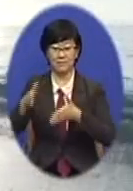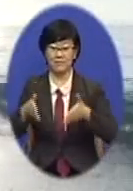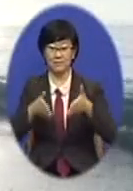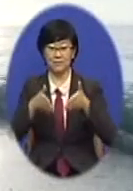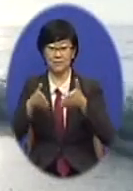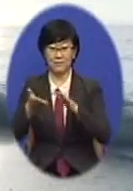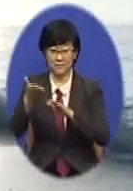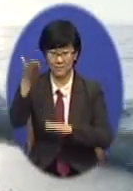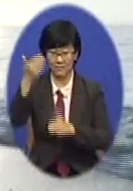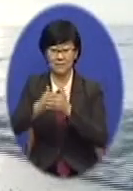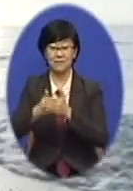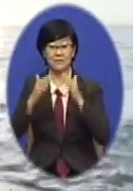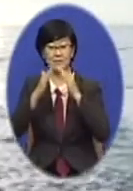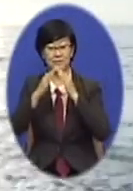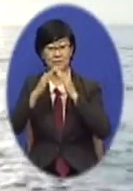언덕위에